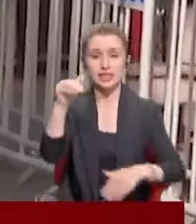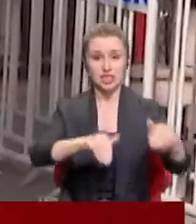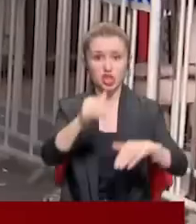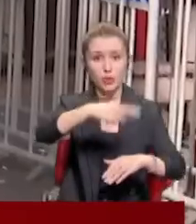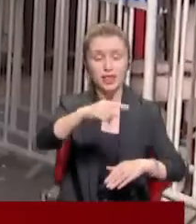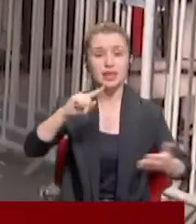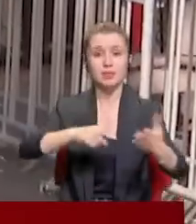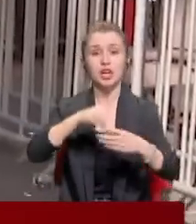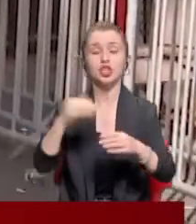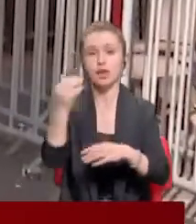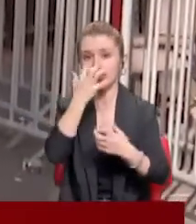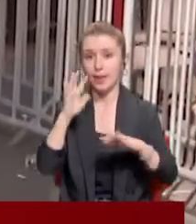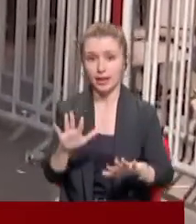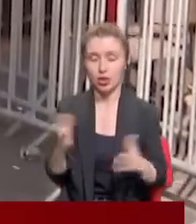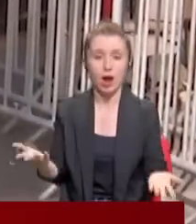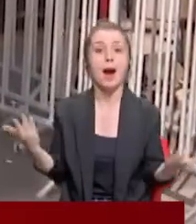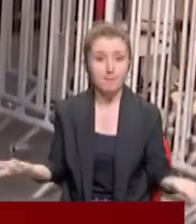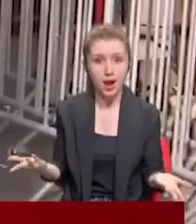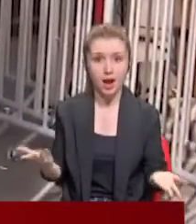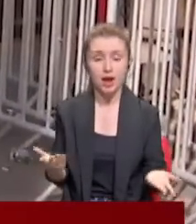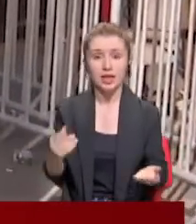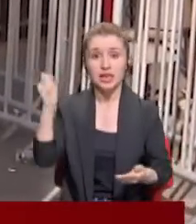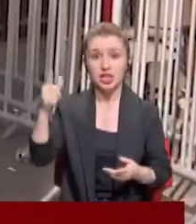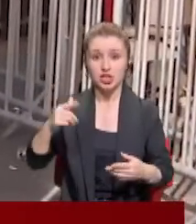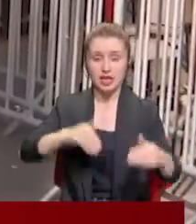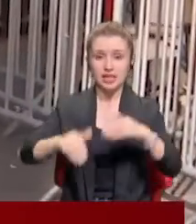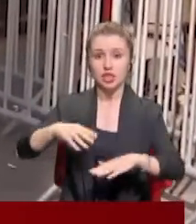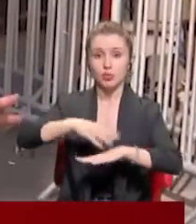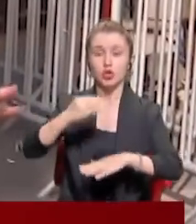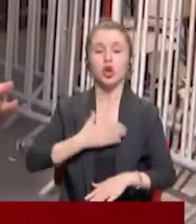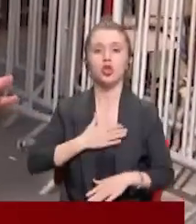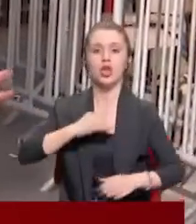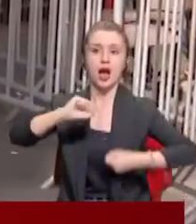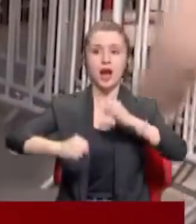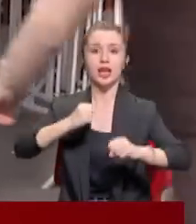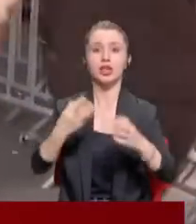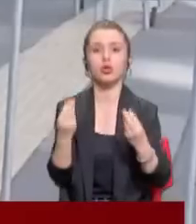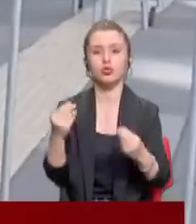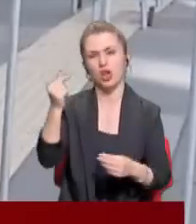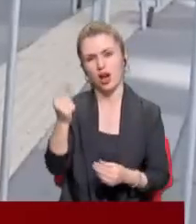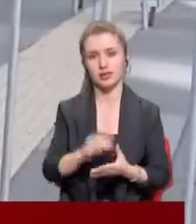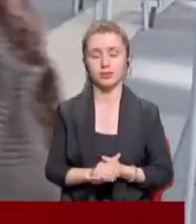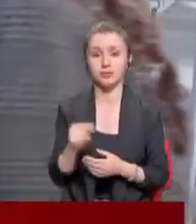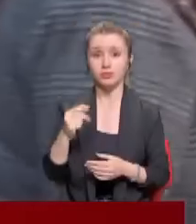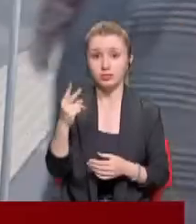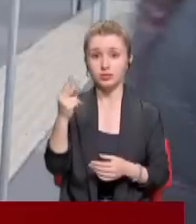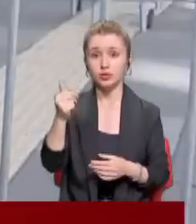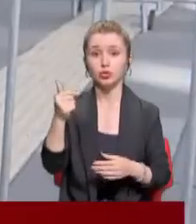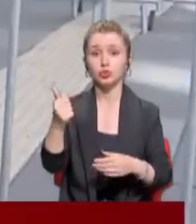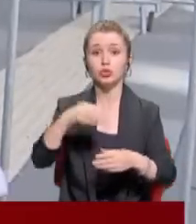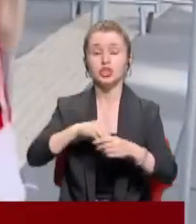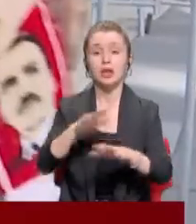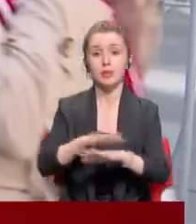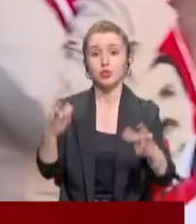seçmenin imza için gelmesi bekleniyordu. Ancak ilçe seçim kurulları önlerinde hareketlilik de oldukça az. 2-3 gün içinde yani çoktan